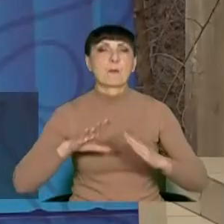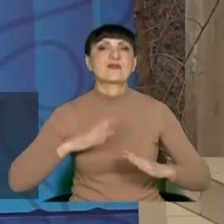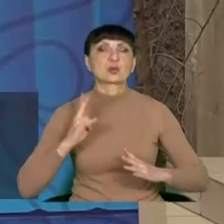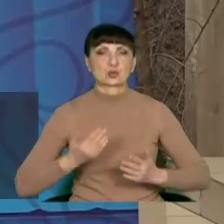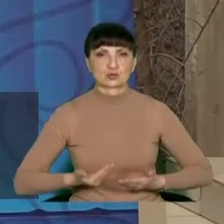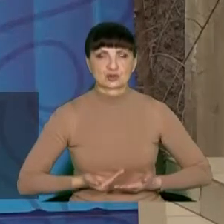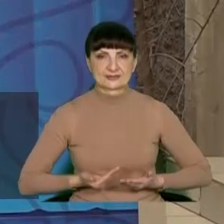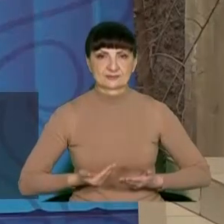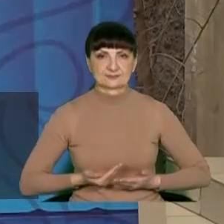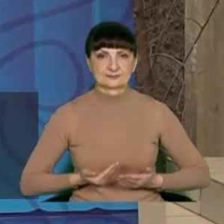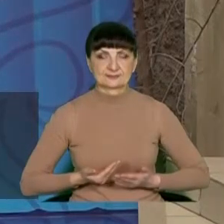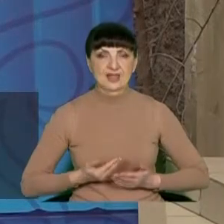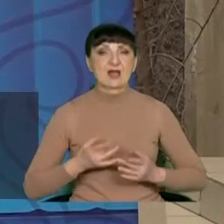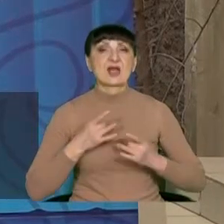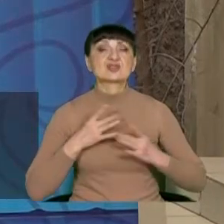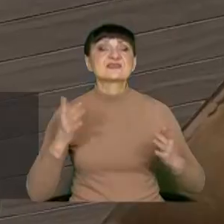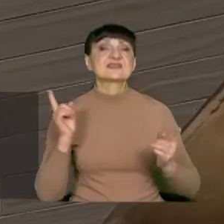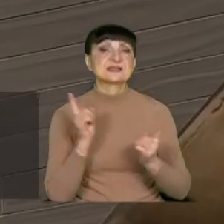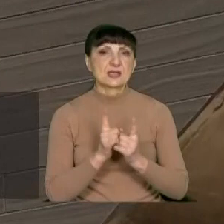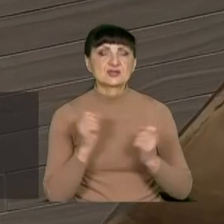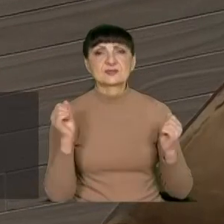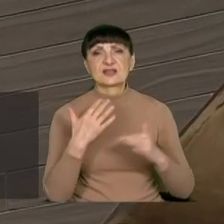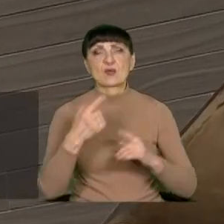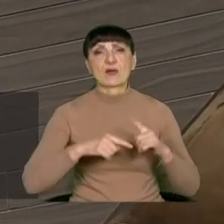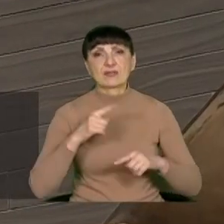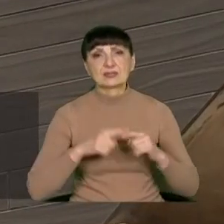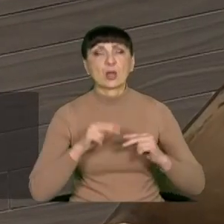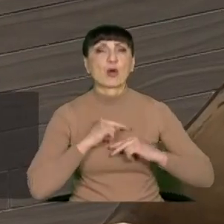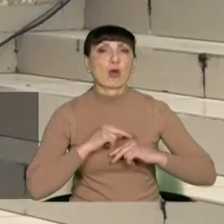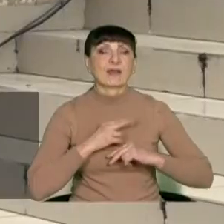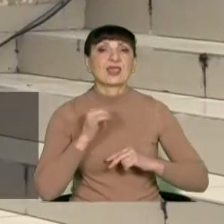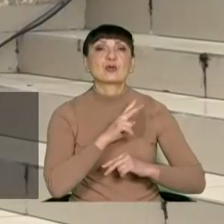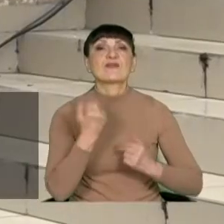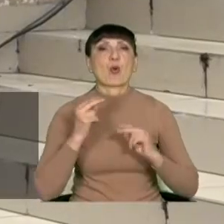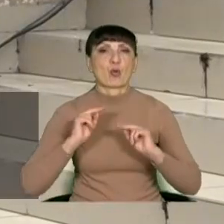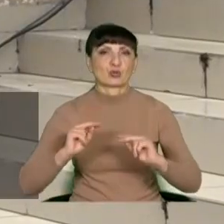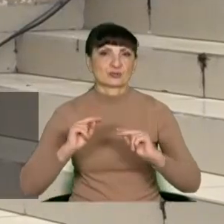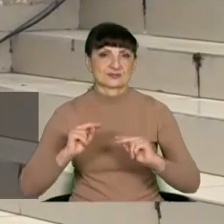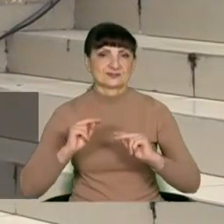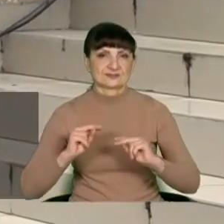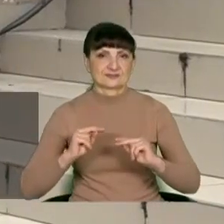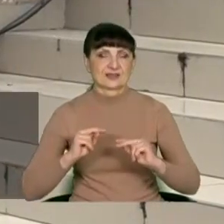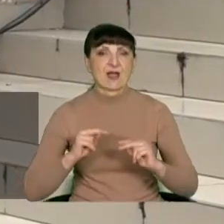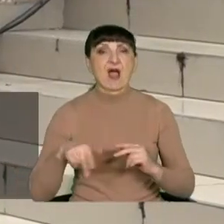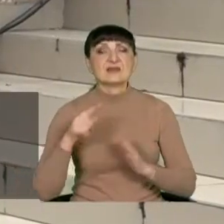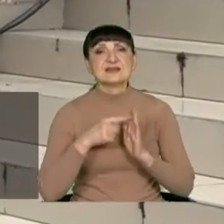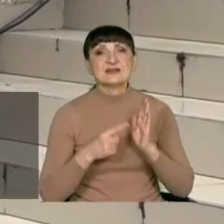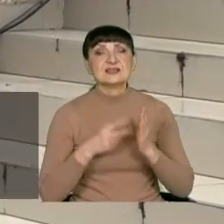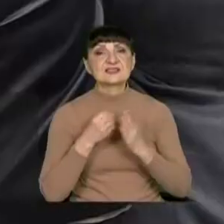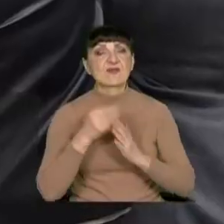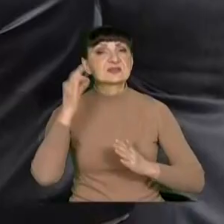казахстанской хореографии. На торжественной встрече собрались родные, коллеги и ученики знаменитого балетмейстера. Они делились